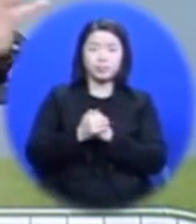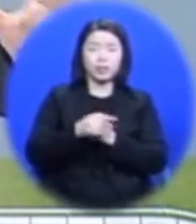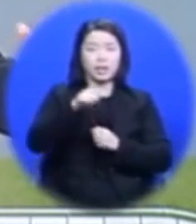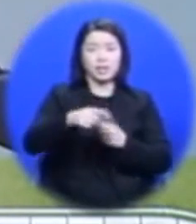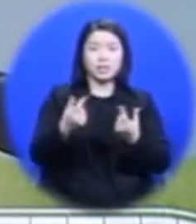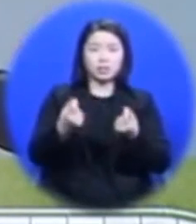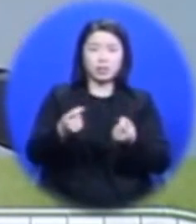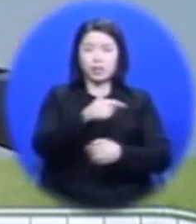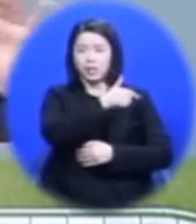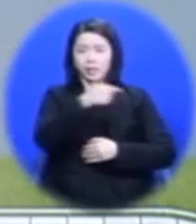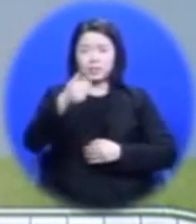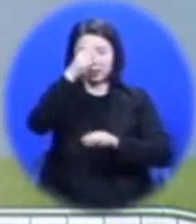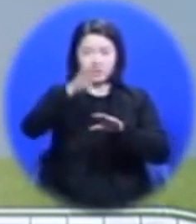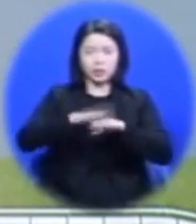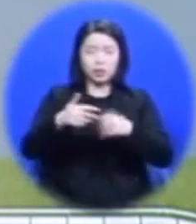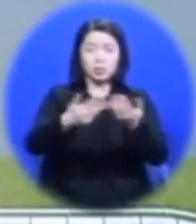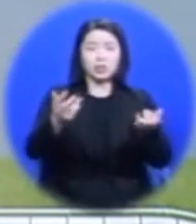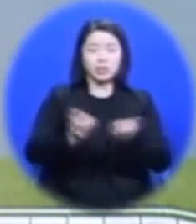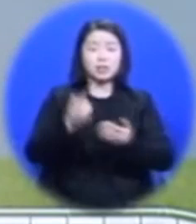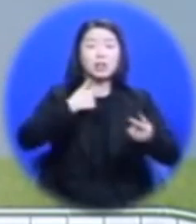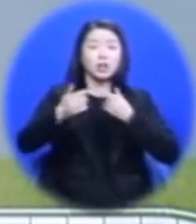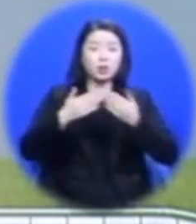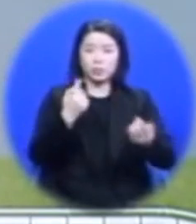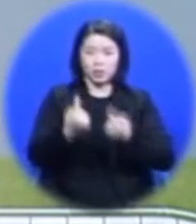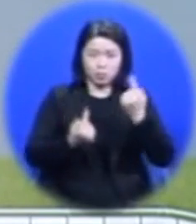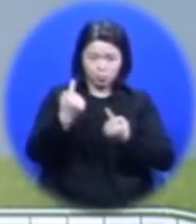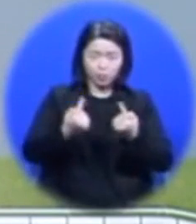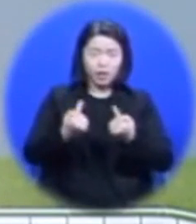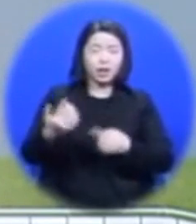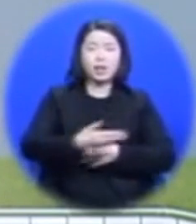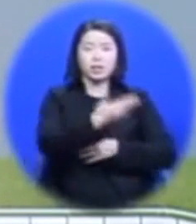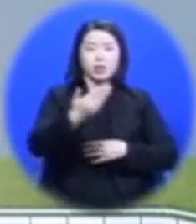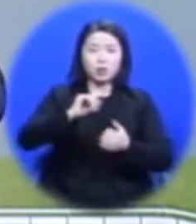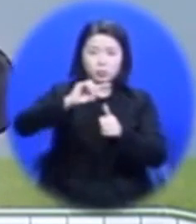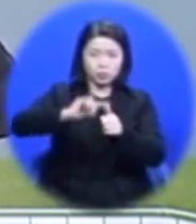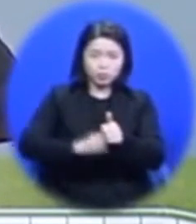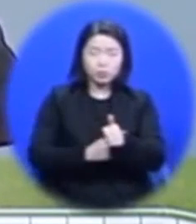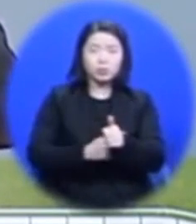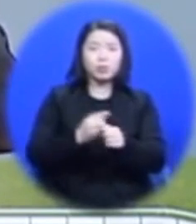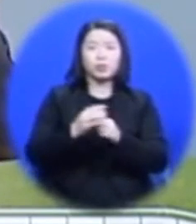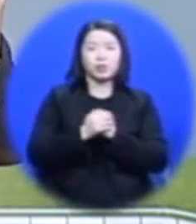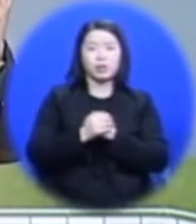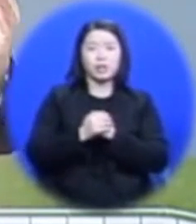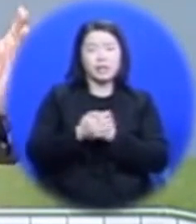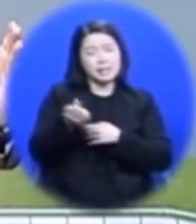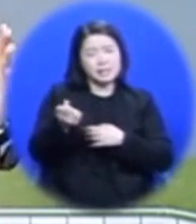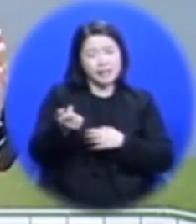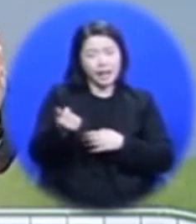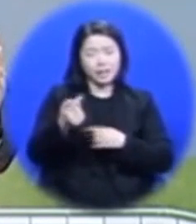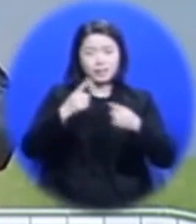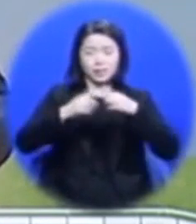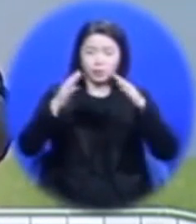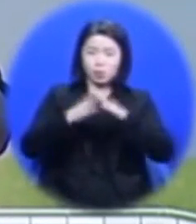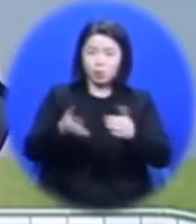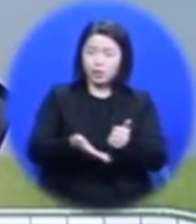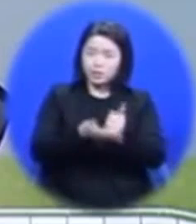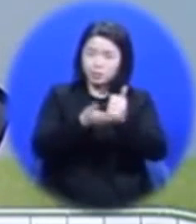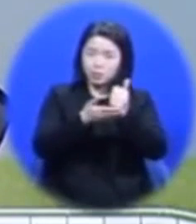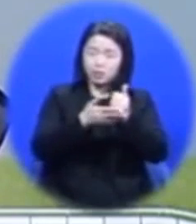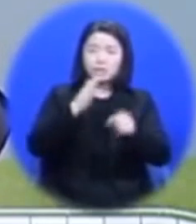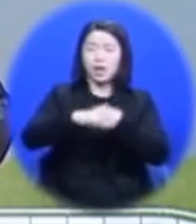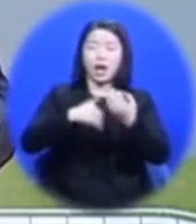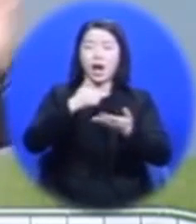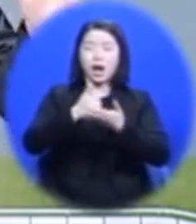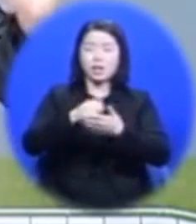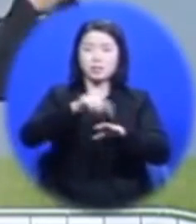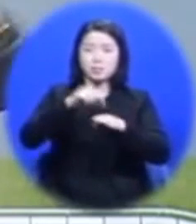이처럼 이렇게 큰 예배당에서 경험되기보다는 여러분이 스스로 아주 작은 교회를 섬기는 하나님의 마음을